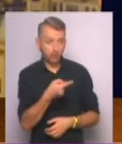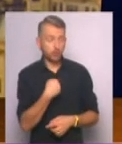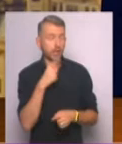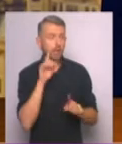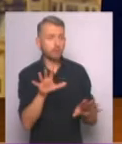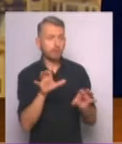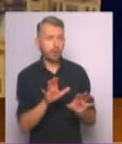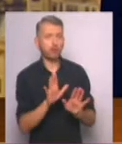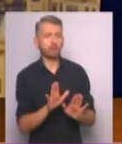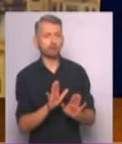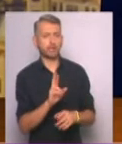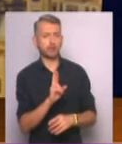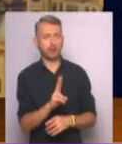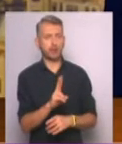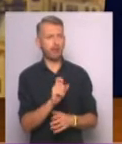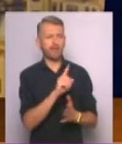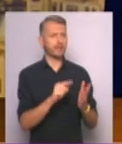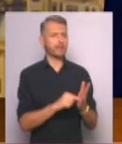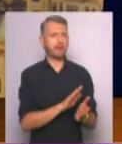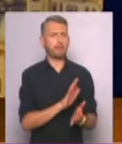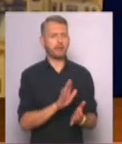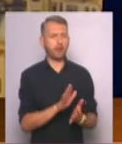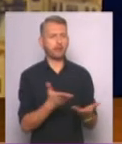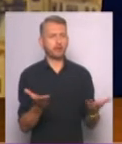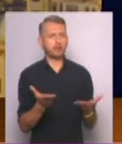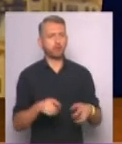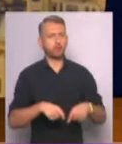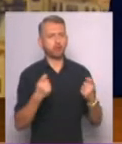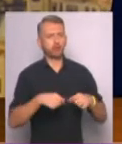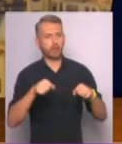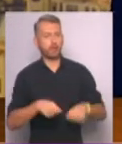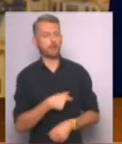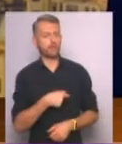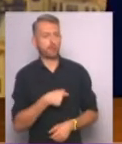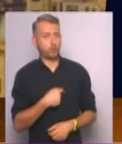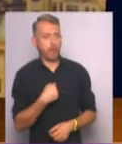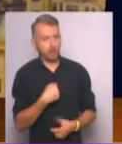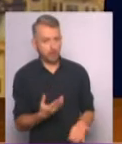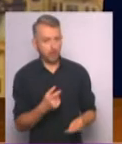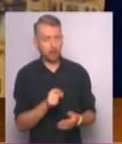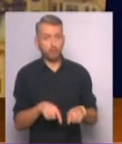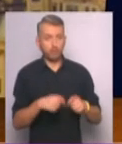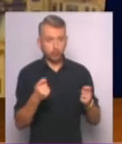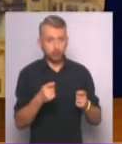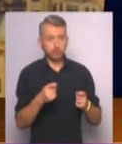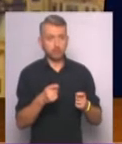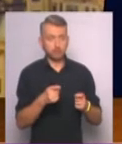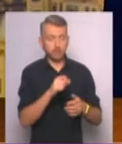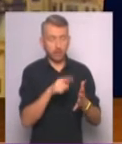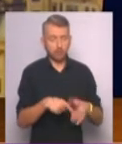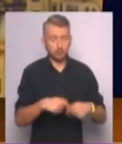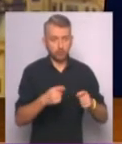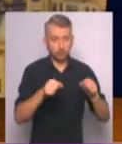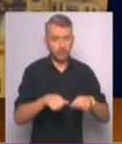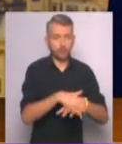лише в розрізі не питання якихось порушення прав депутата, а питання порушення громадськості на